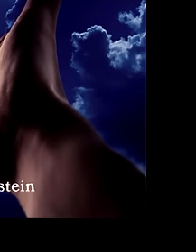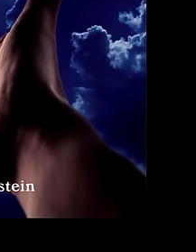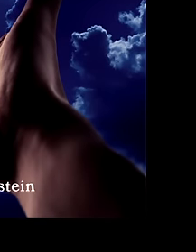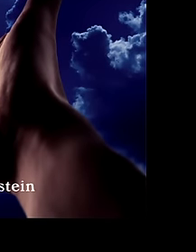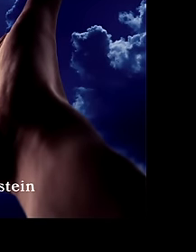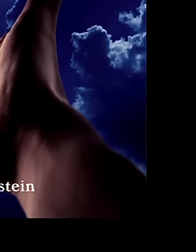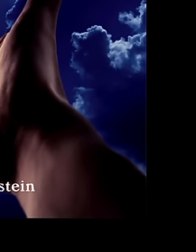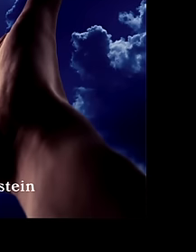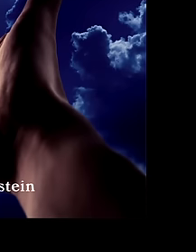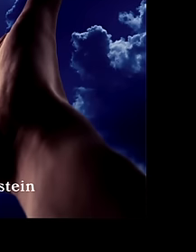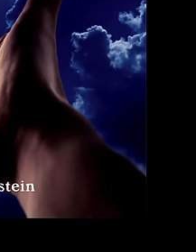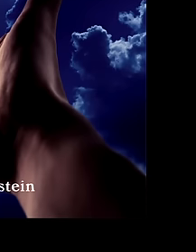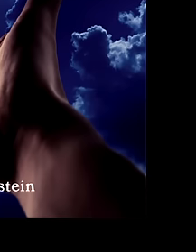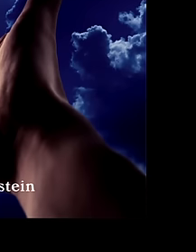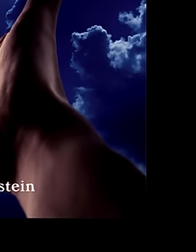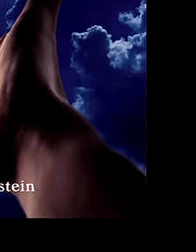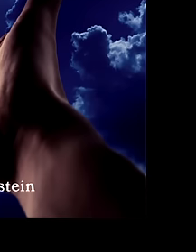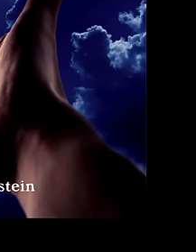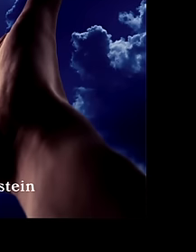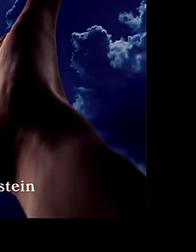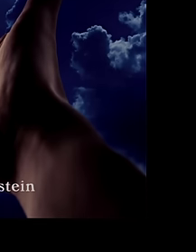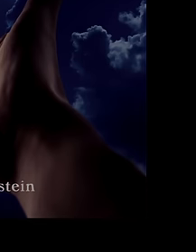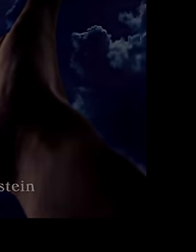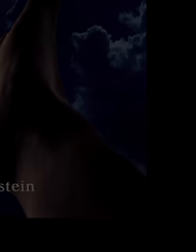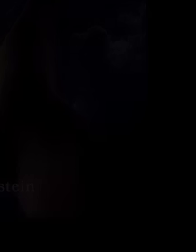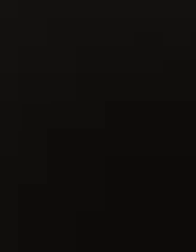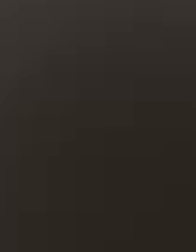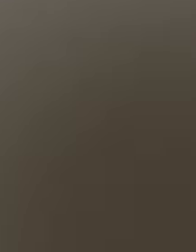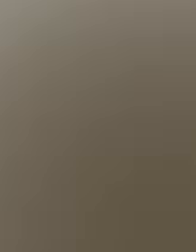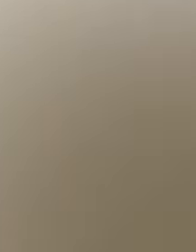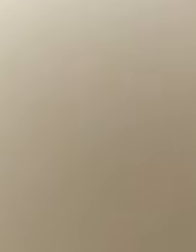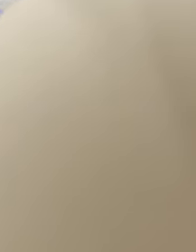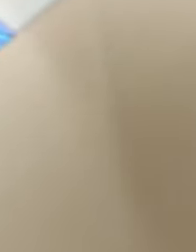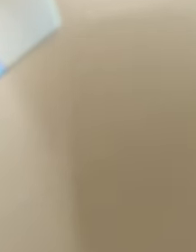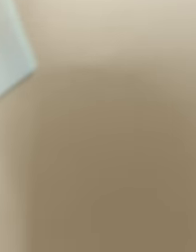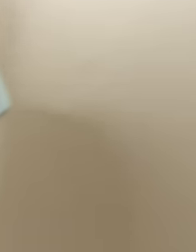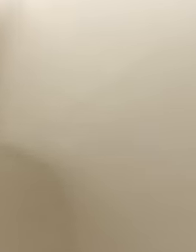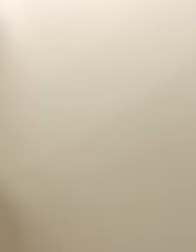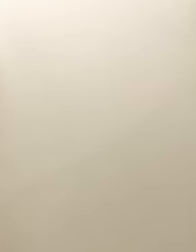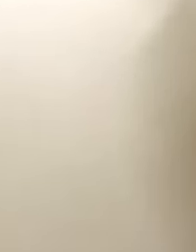Thank you.